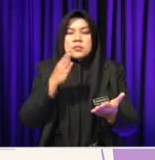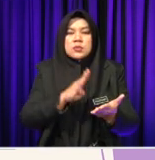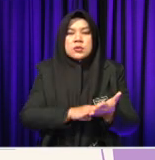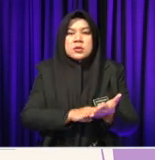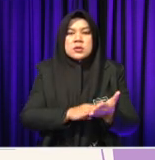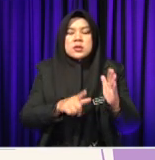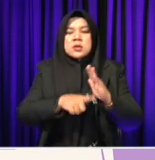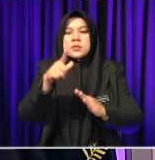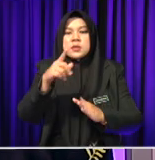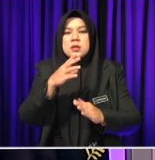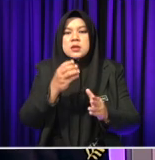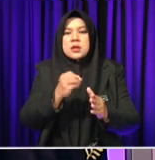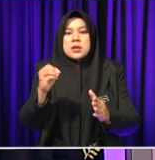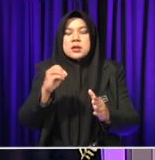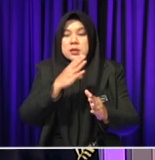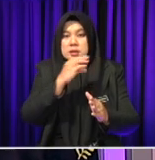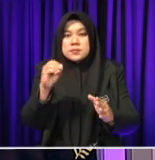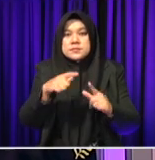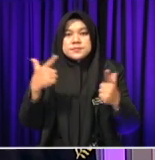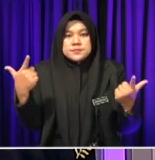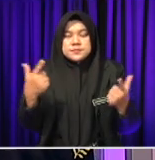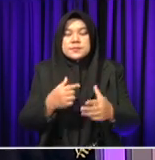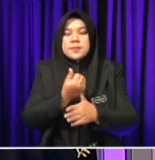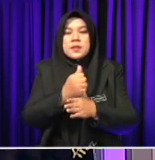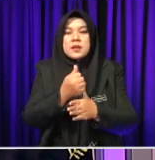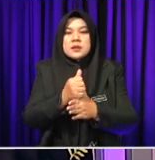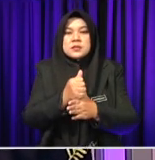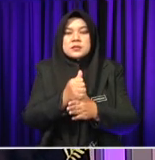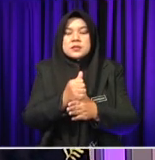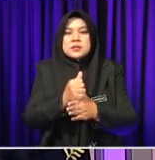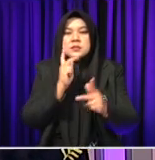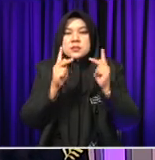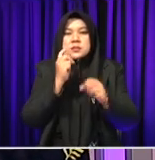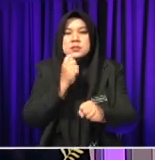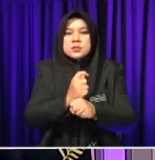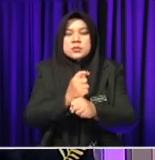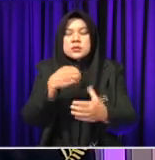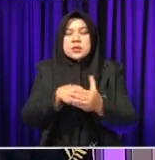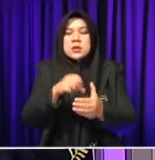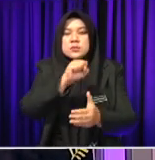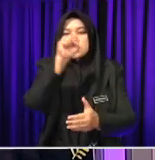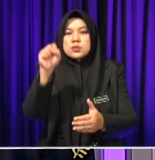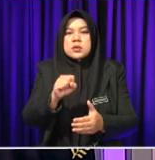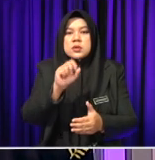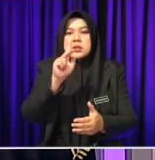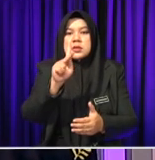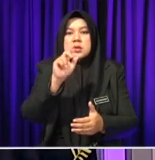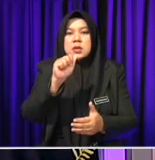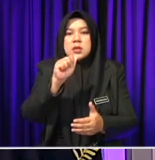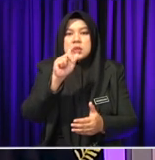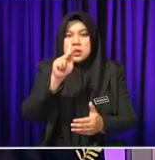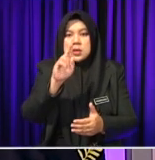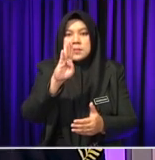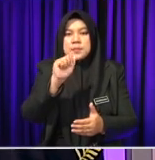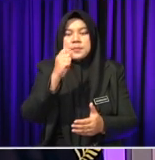kelebihan dan sebagainya ini adalah antara kata tugas dalam soalan kebat ataupun pelbagai lagi yang